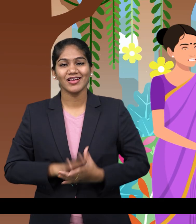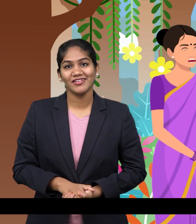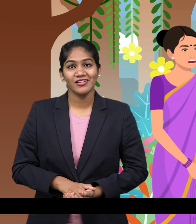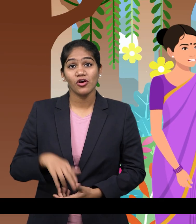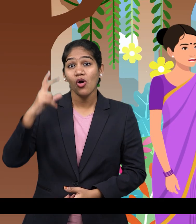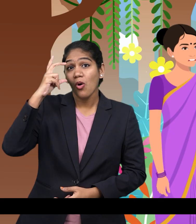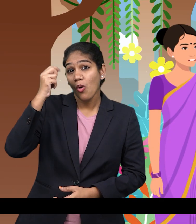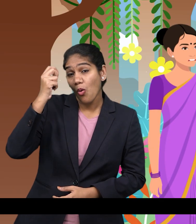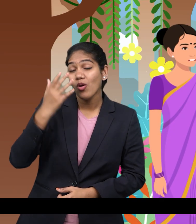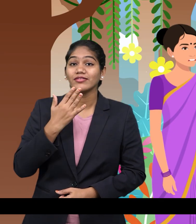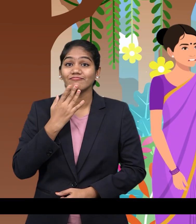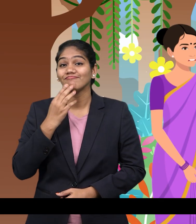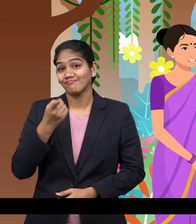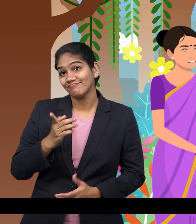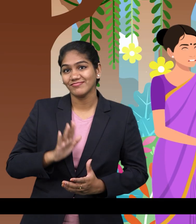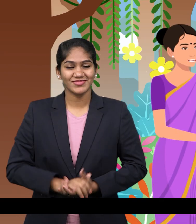नारंगी,